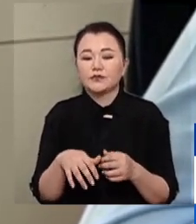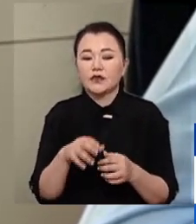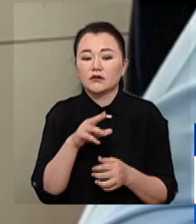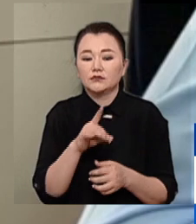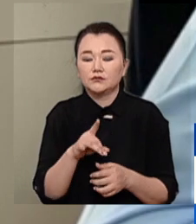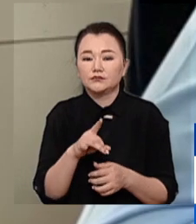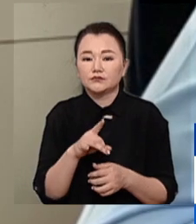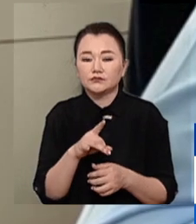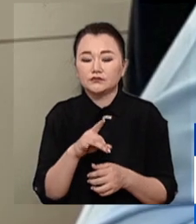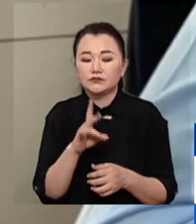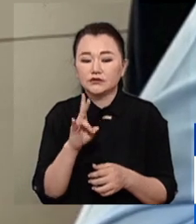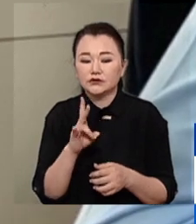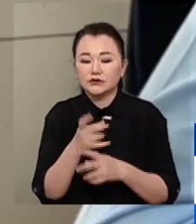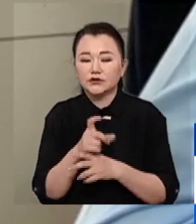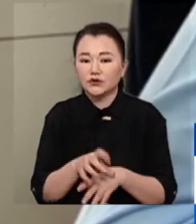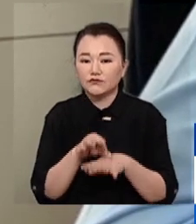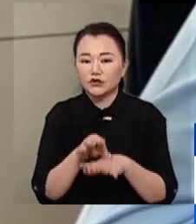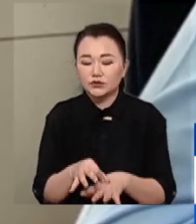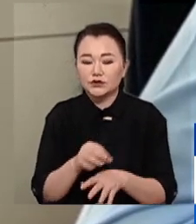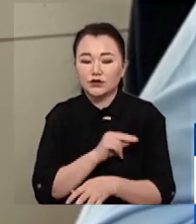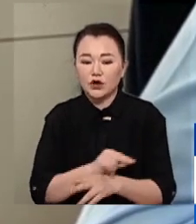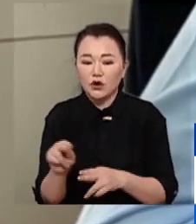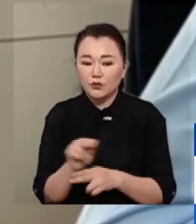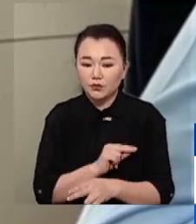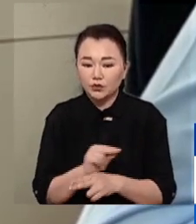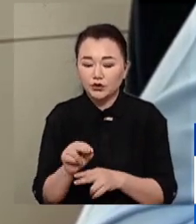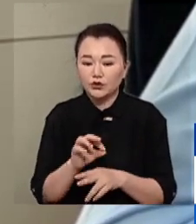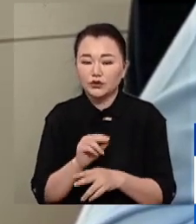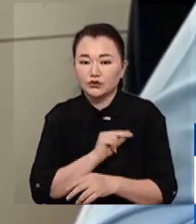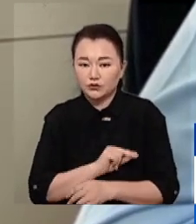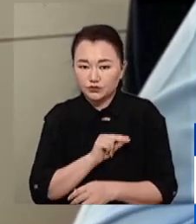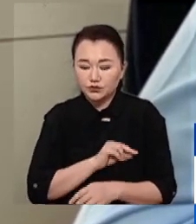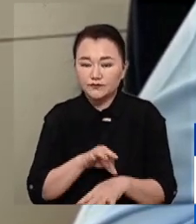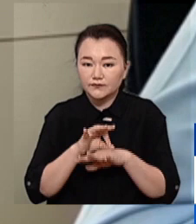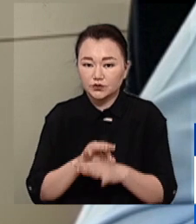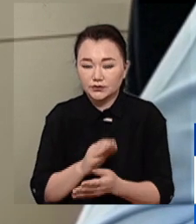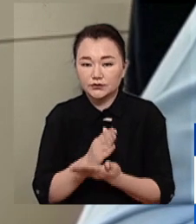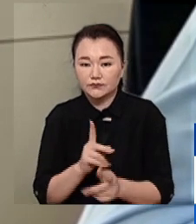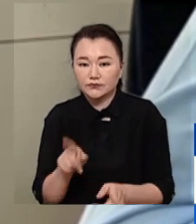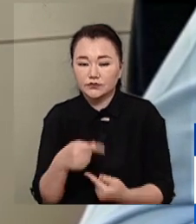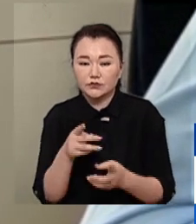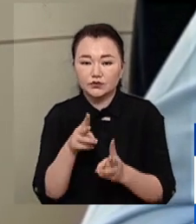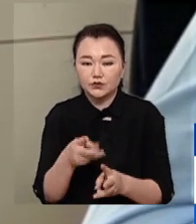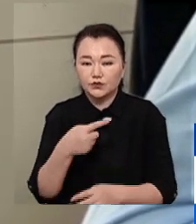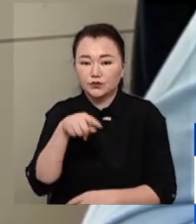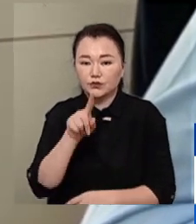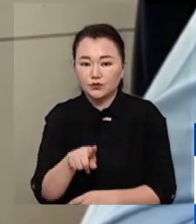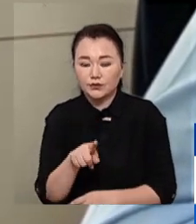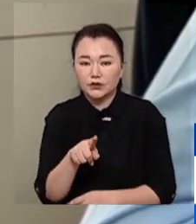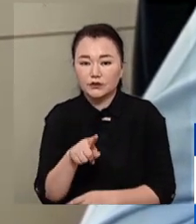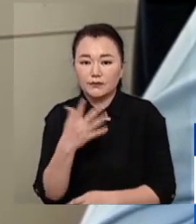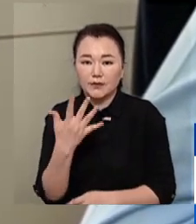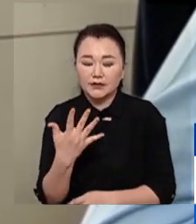Параллельно у нас ведутся работы ремонтные по восстановлению котла номер